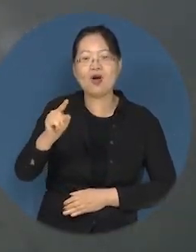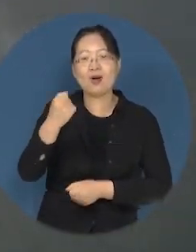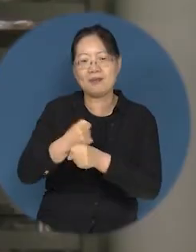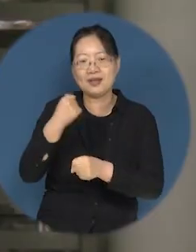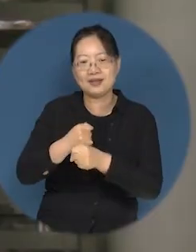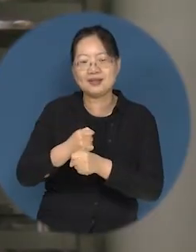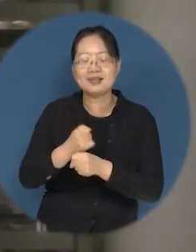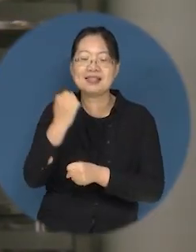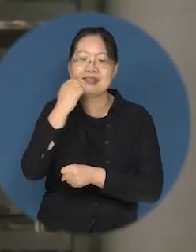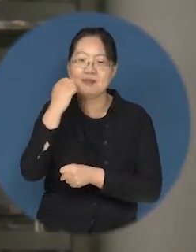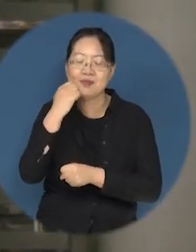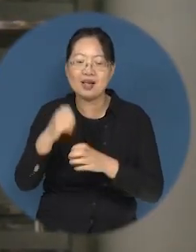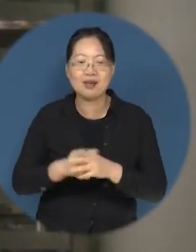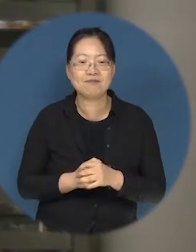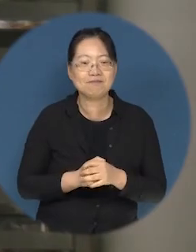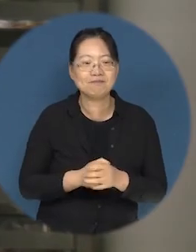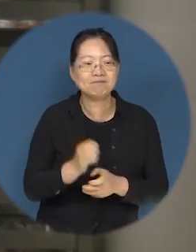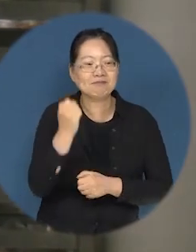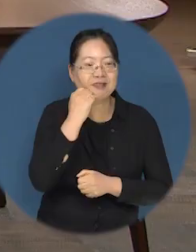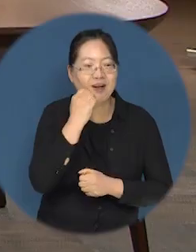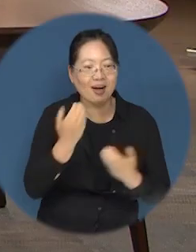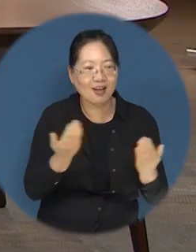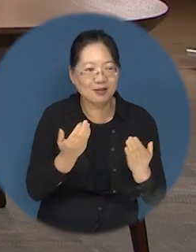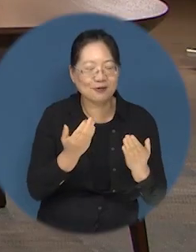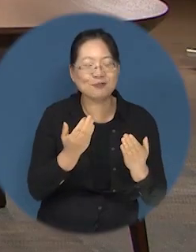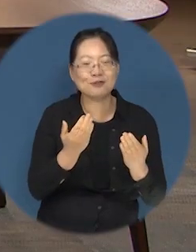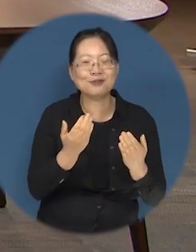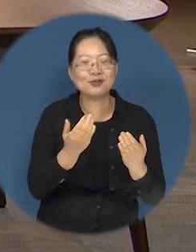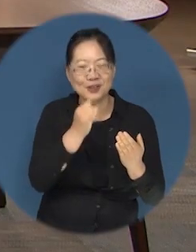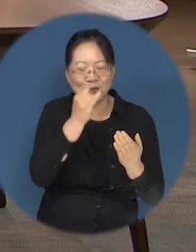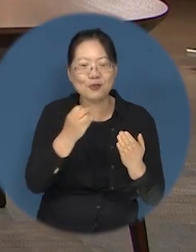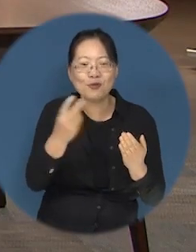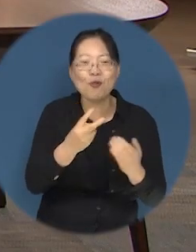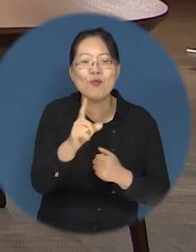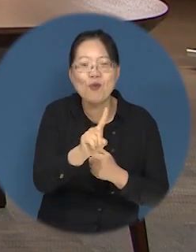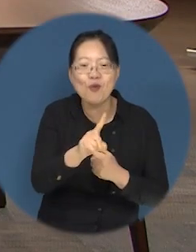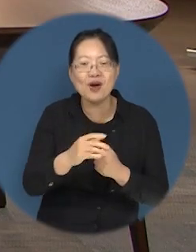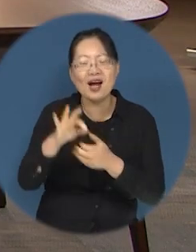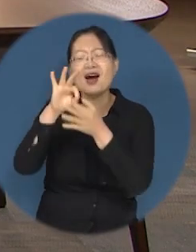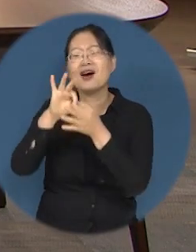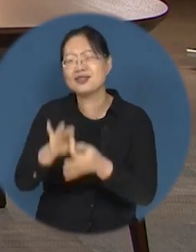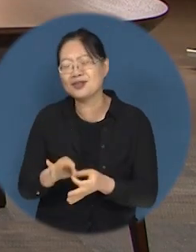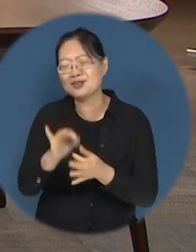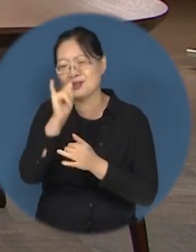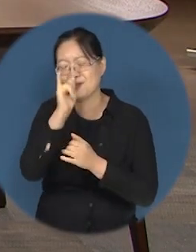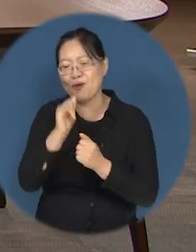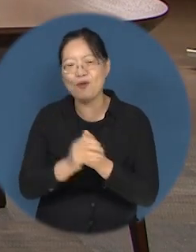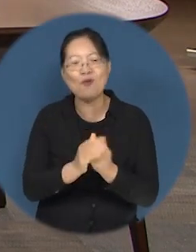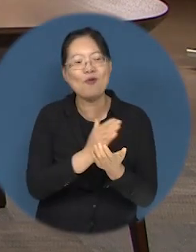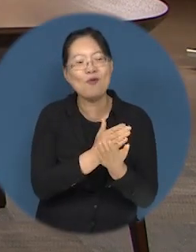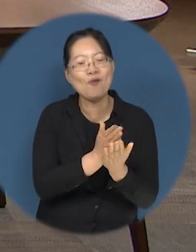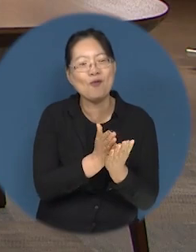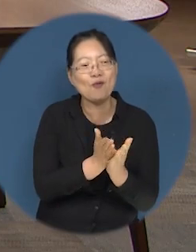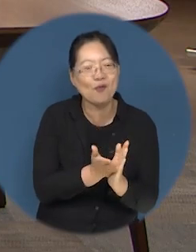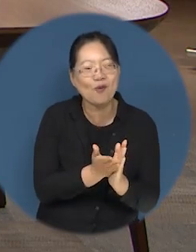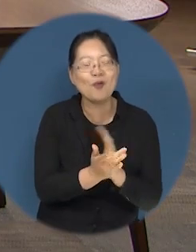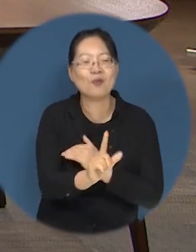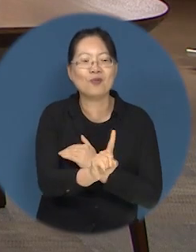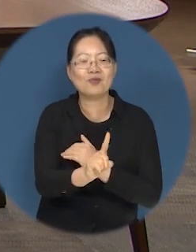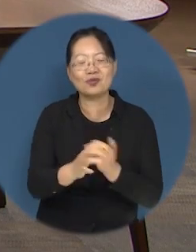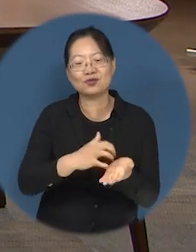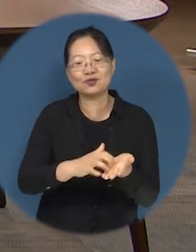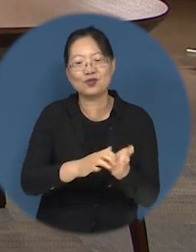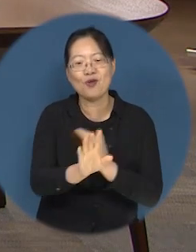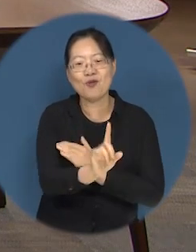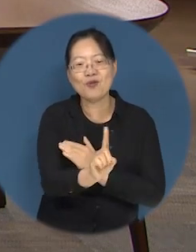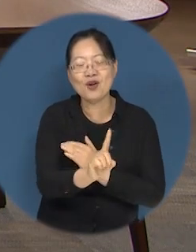예. 제과업 이제 하시고 네. 또 있습니까? 예, 계속 있습니다. 몇 가지 더 소개해 보세요.